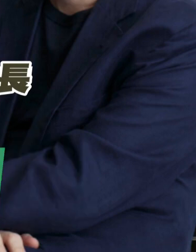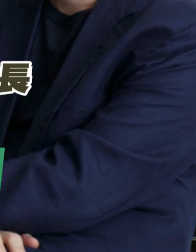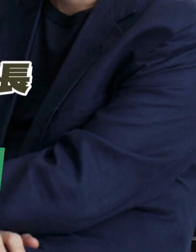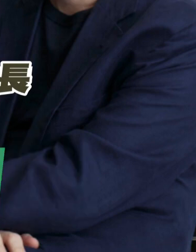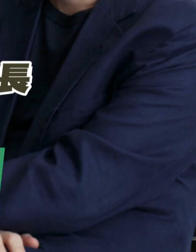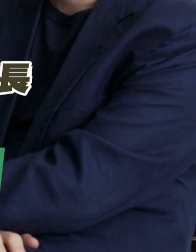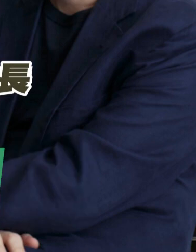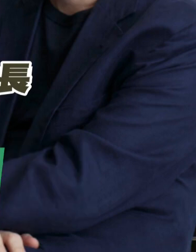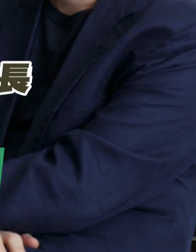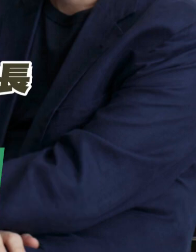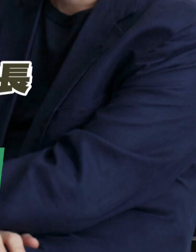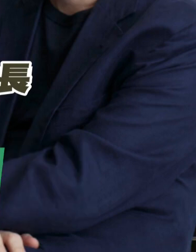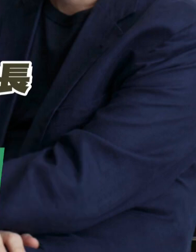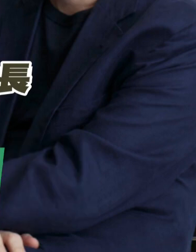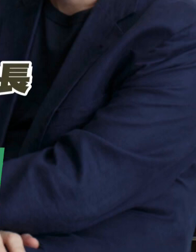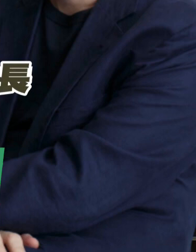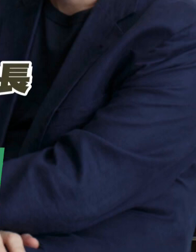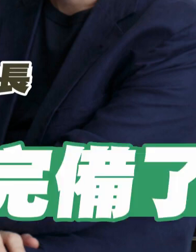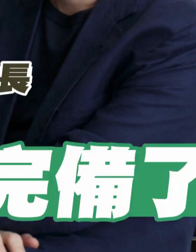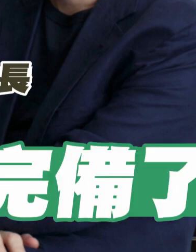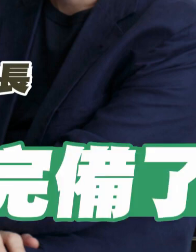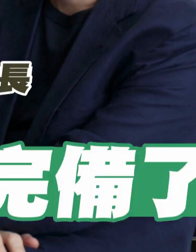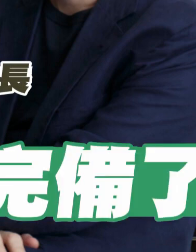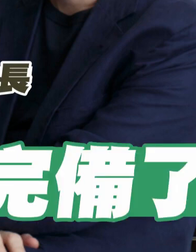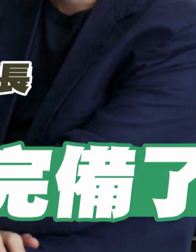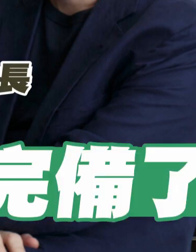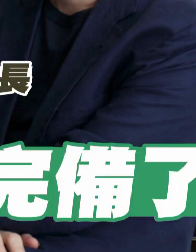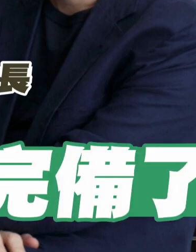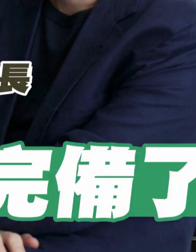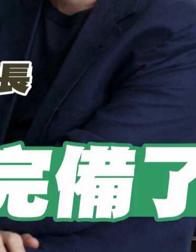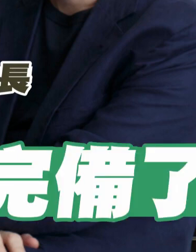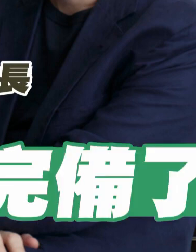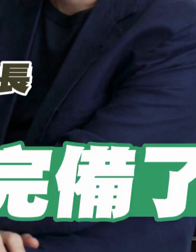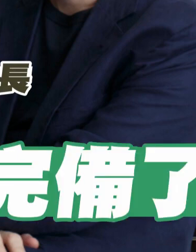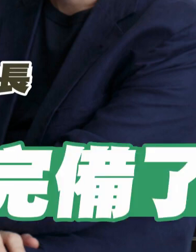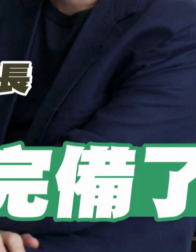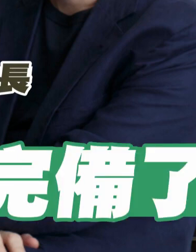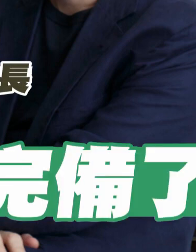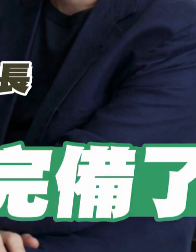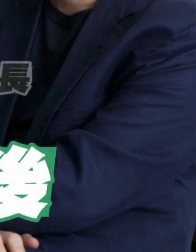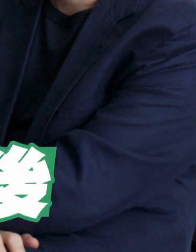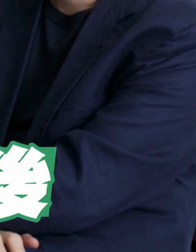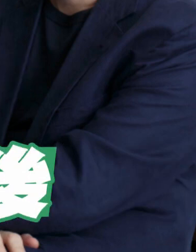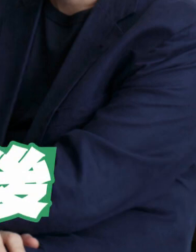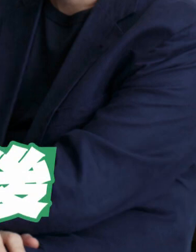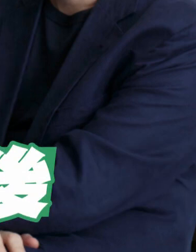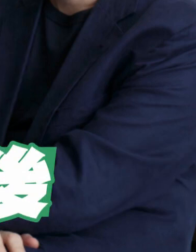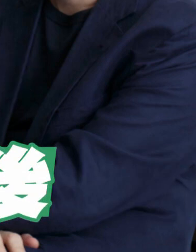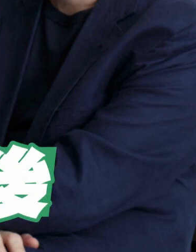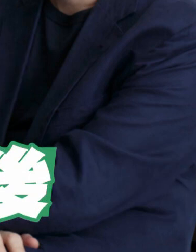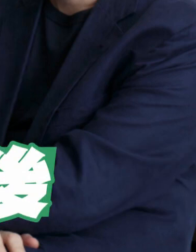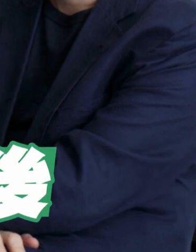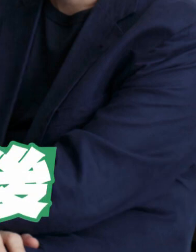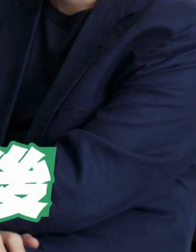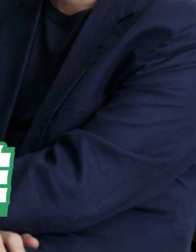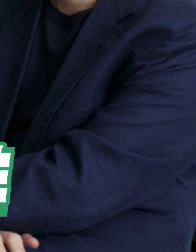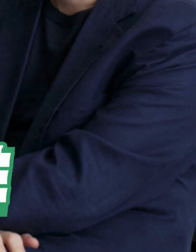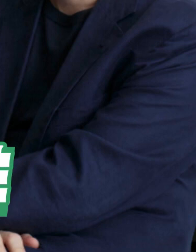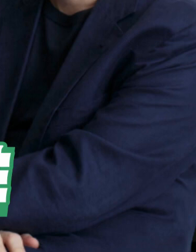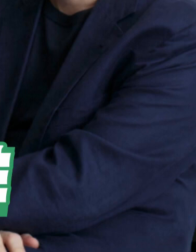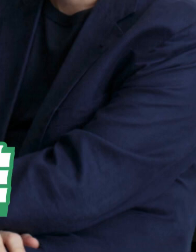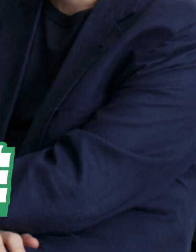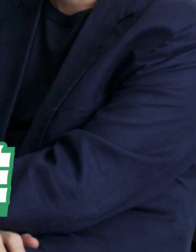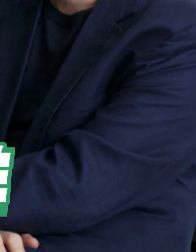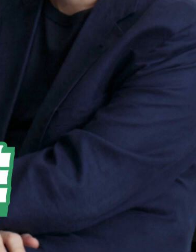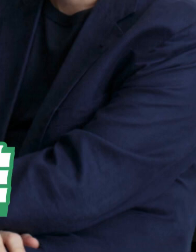找了 NCC 的主委，然后跟他讲说，这些东西程序都已经完备了哈、那你说要拖到公投后，那公